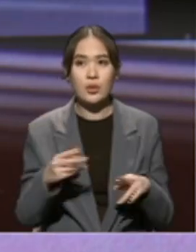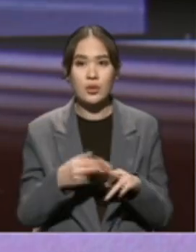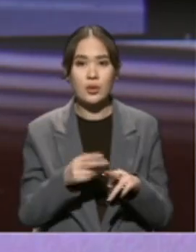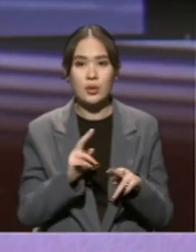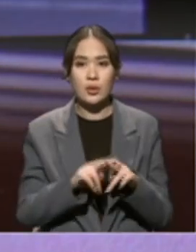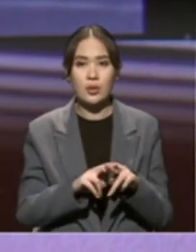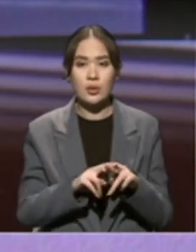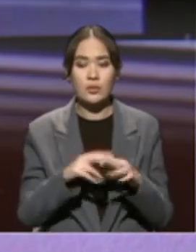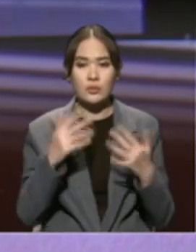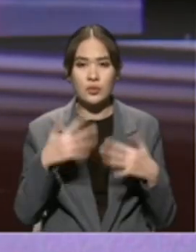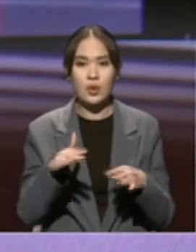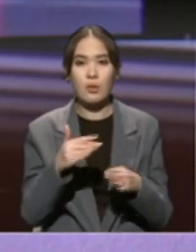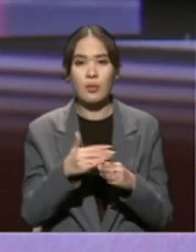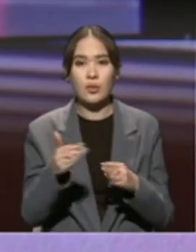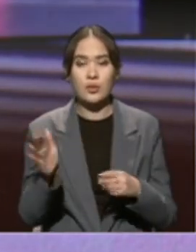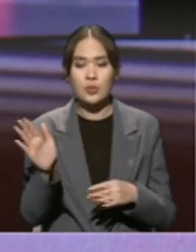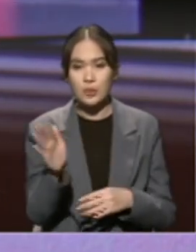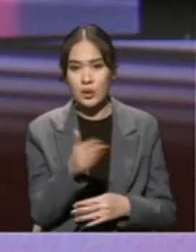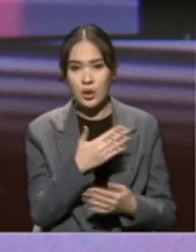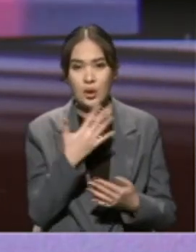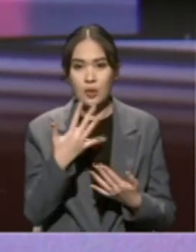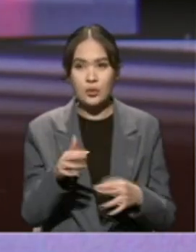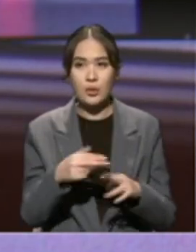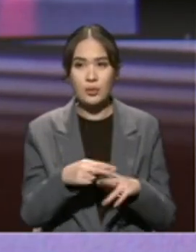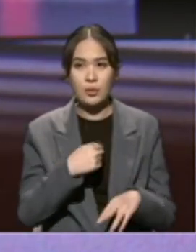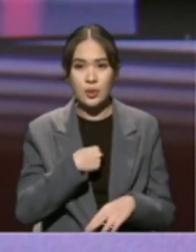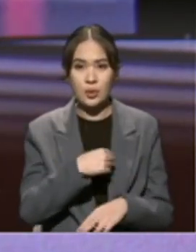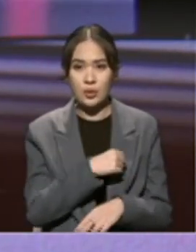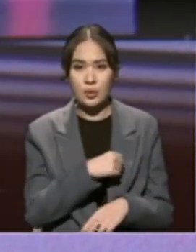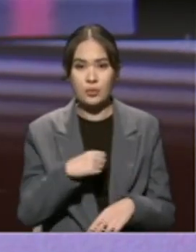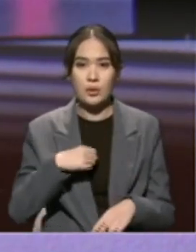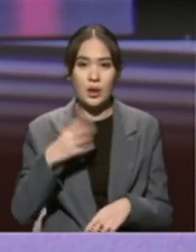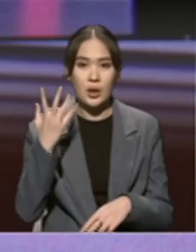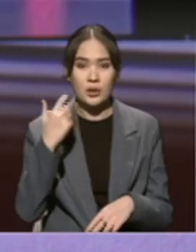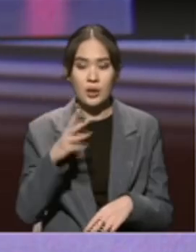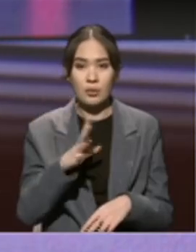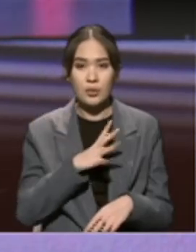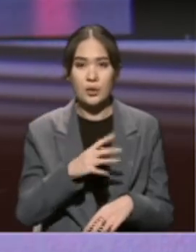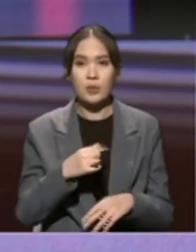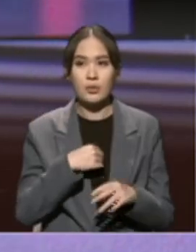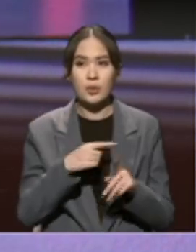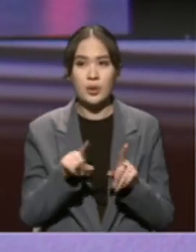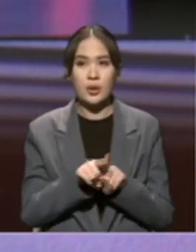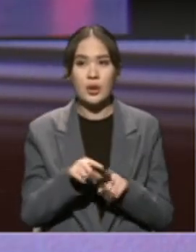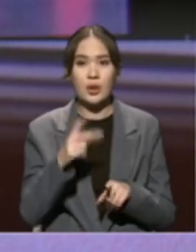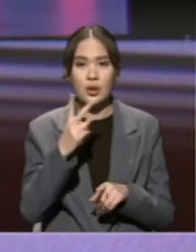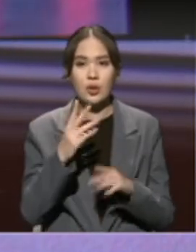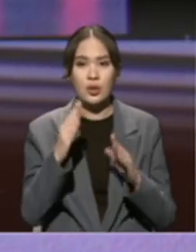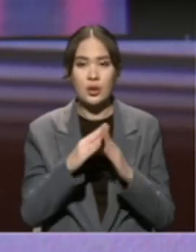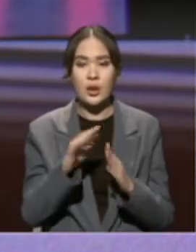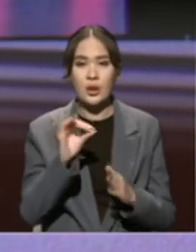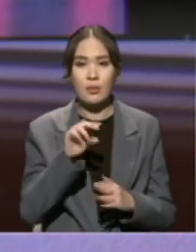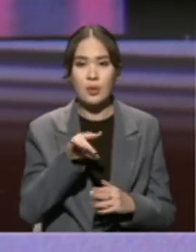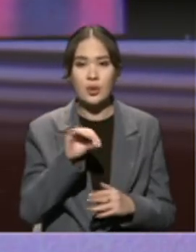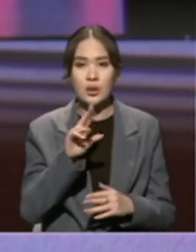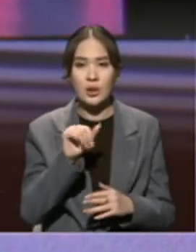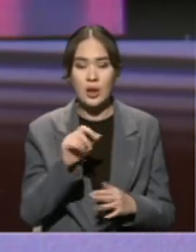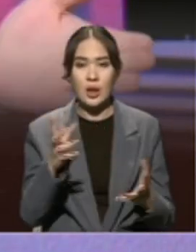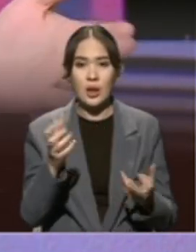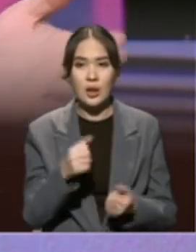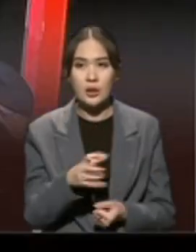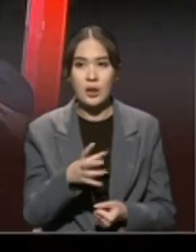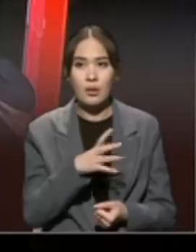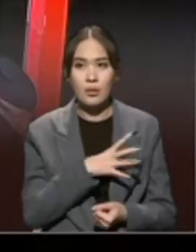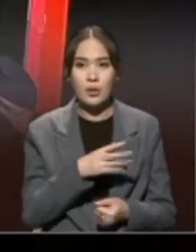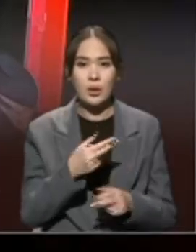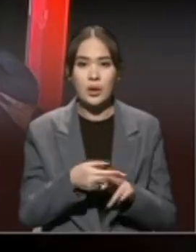пойыз кетті, поздно деген сияқты. Менің өзімнің жағдайында болған кезде, мен де өзім екі үйді ипотекаға алған адаммын, сонда маған